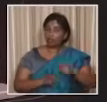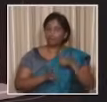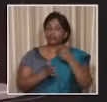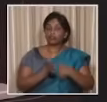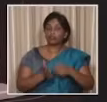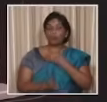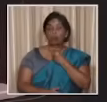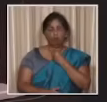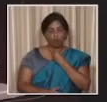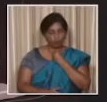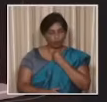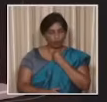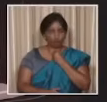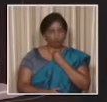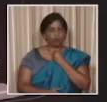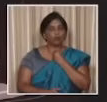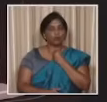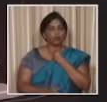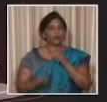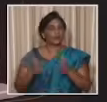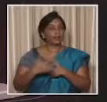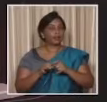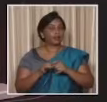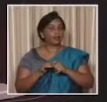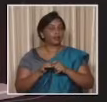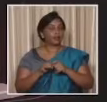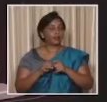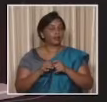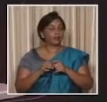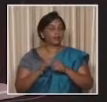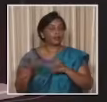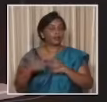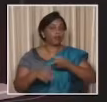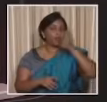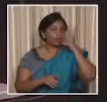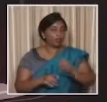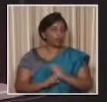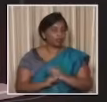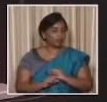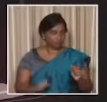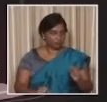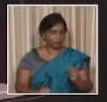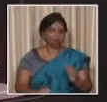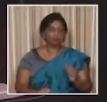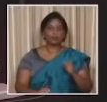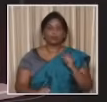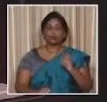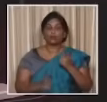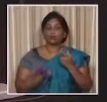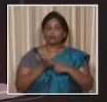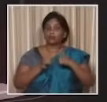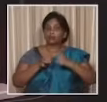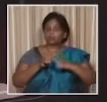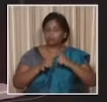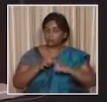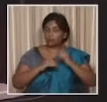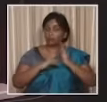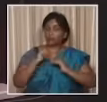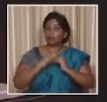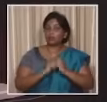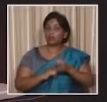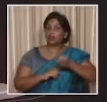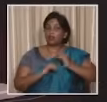අත්සන් බොරු බව කැබිනට් අනුමැතියක් නොමැති බව ප්‍රසම්පාදන